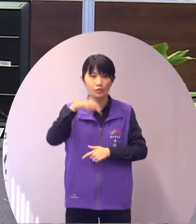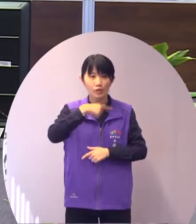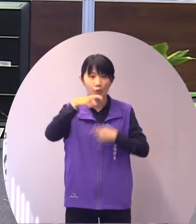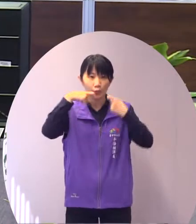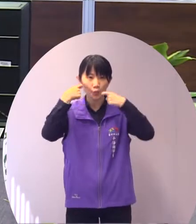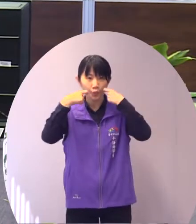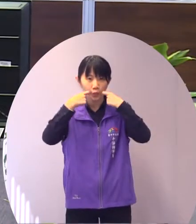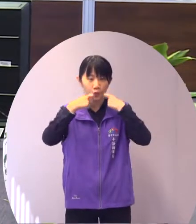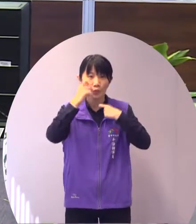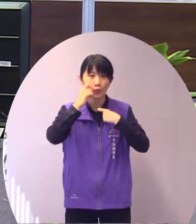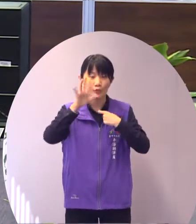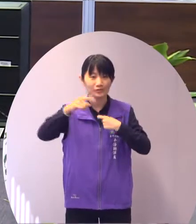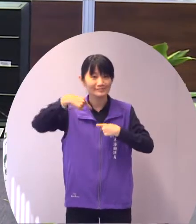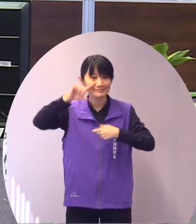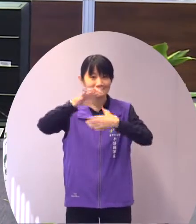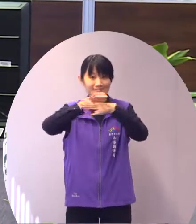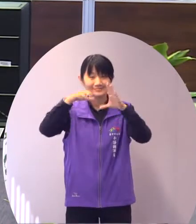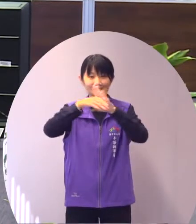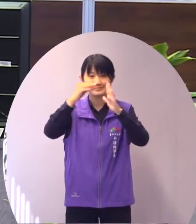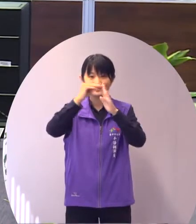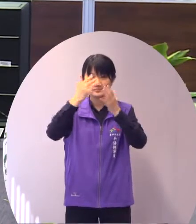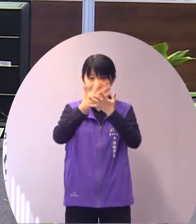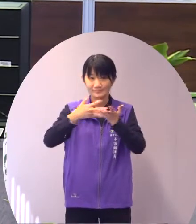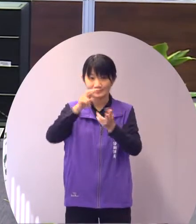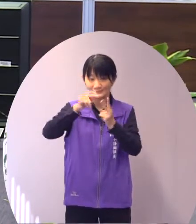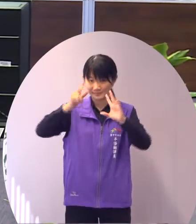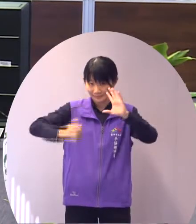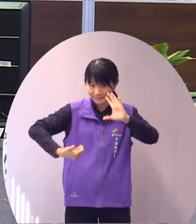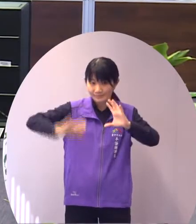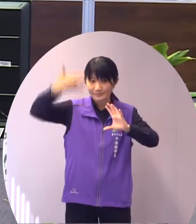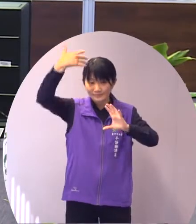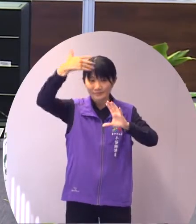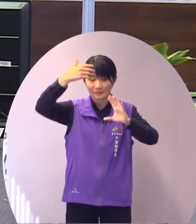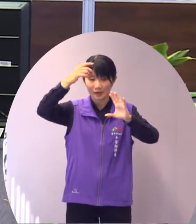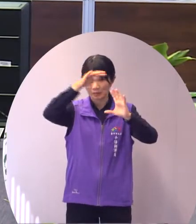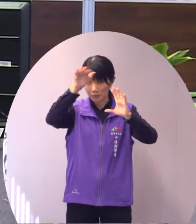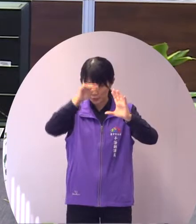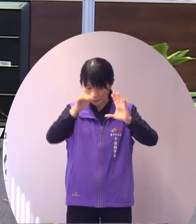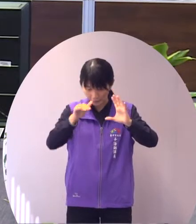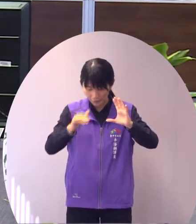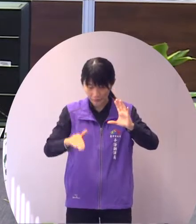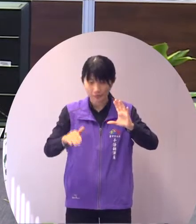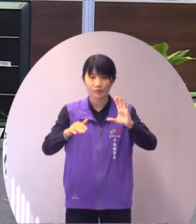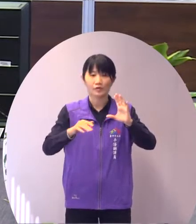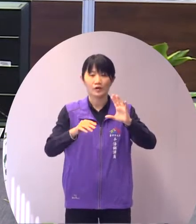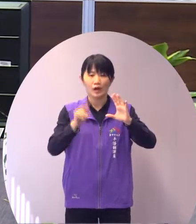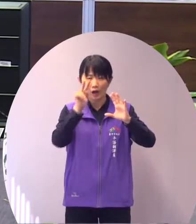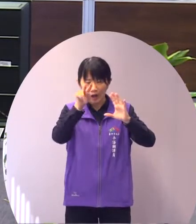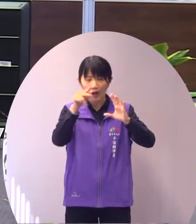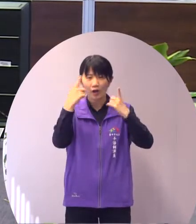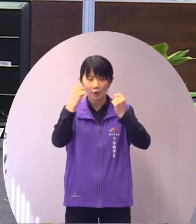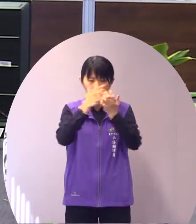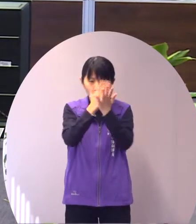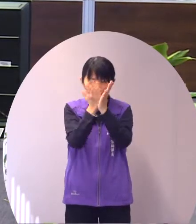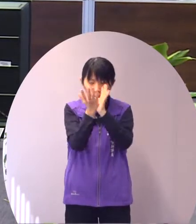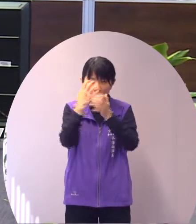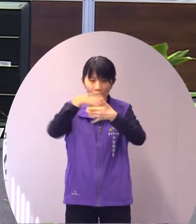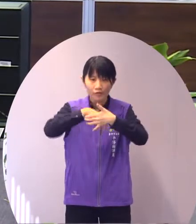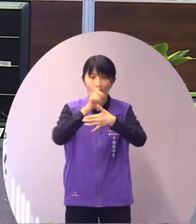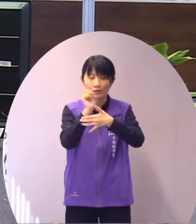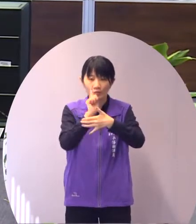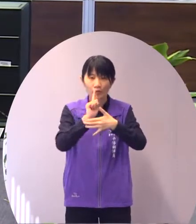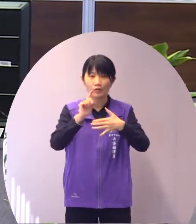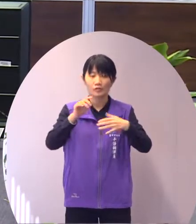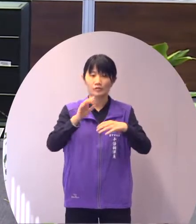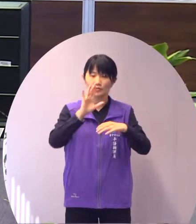我们文化局的网站，那它都有分类，那你就会知道说这些啊有哪些有形文化资